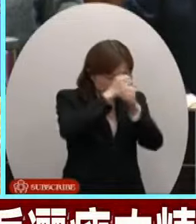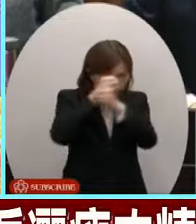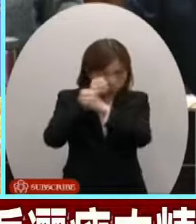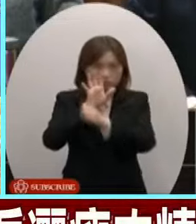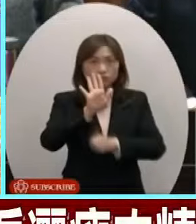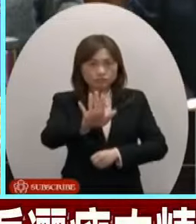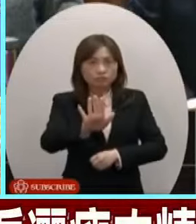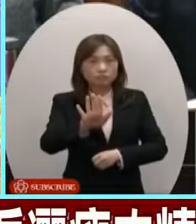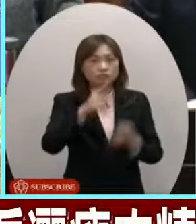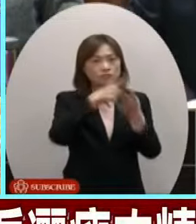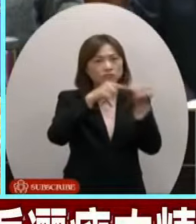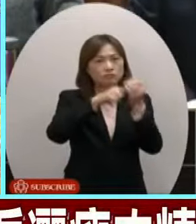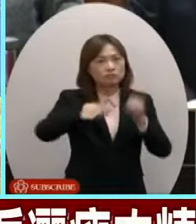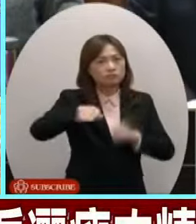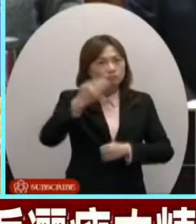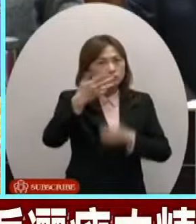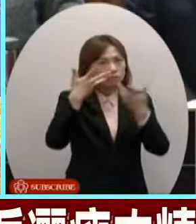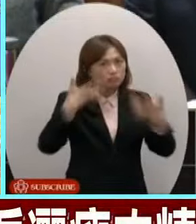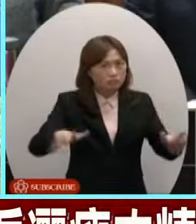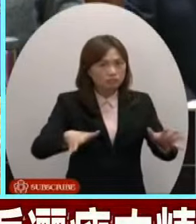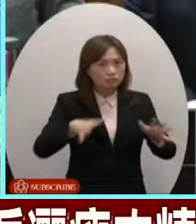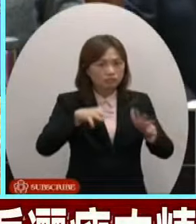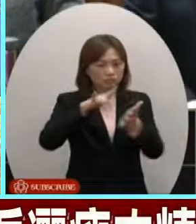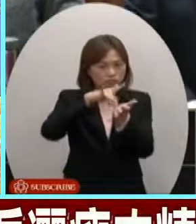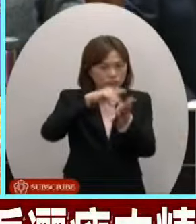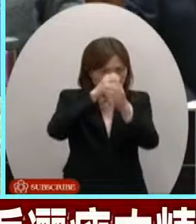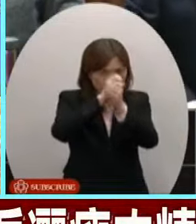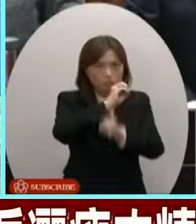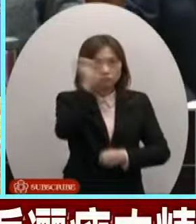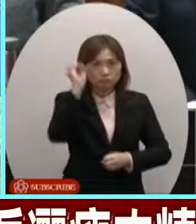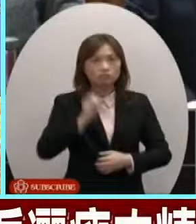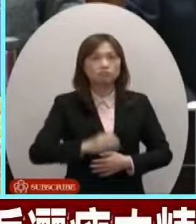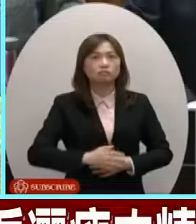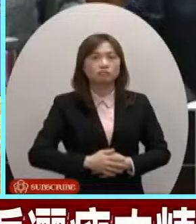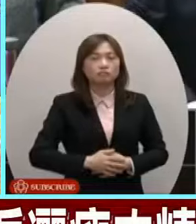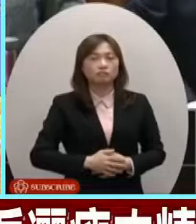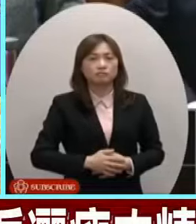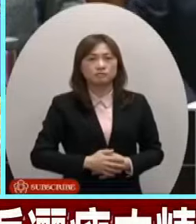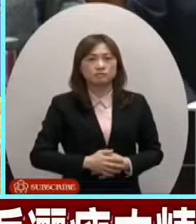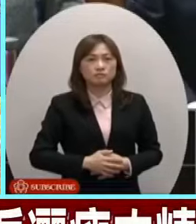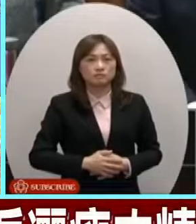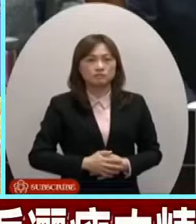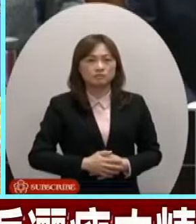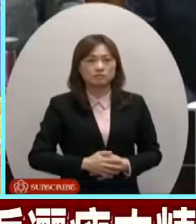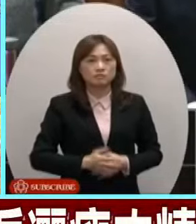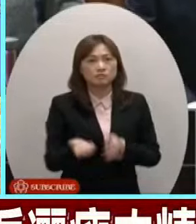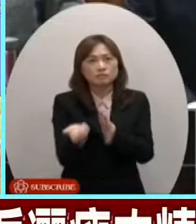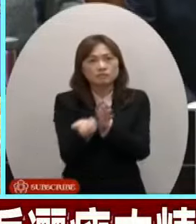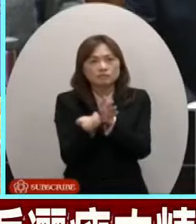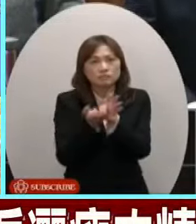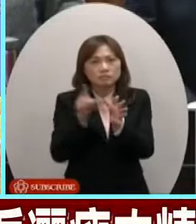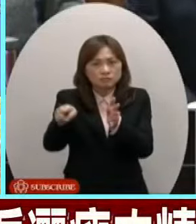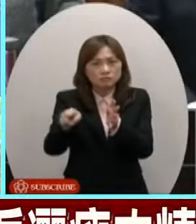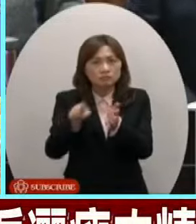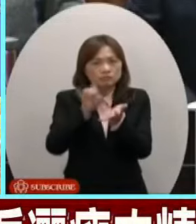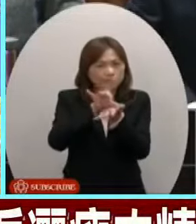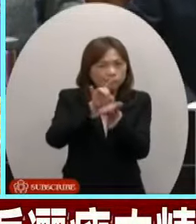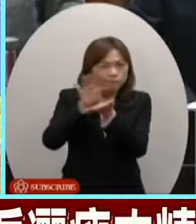就这样就好啦。那现在连这个食药署专家会议都没有结论，你们凭什么说台中市政府有问